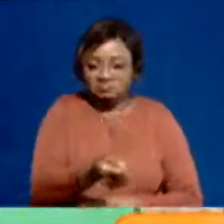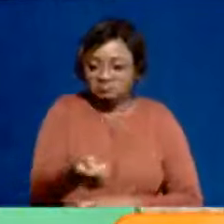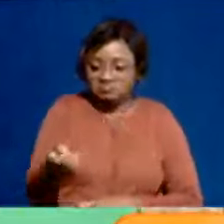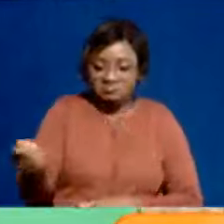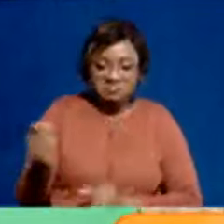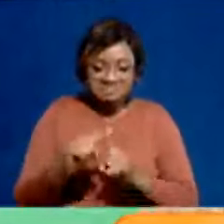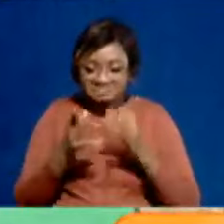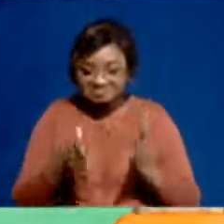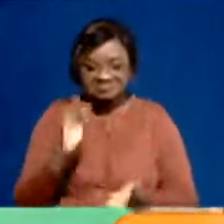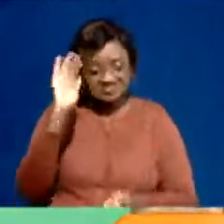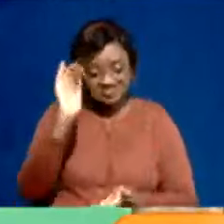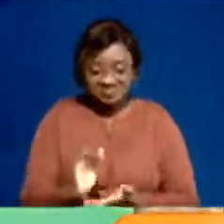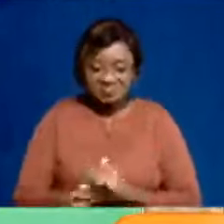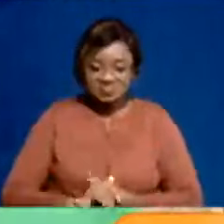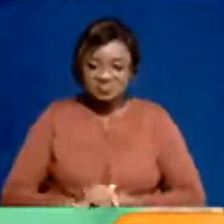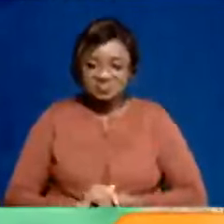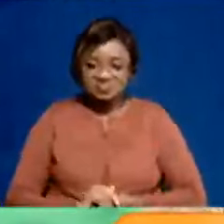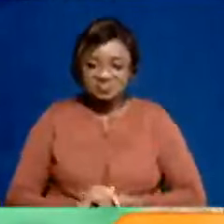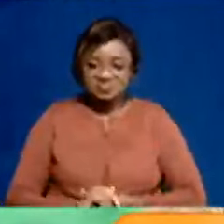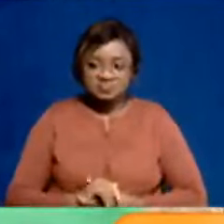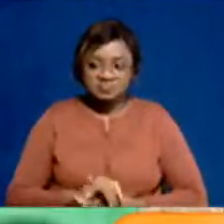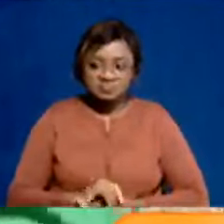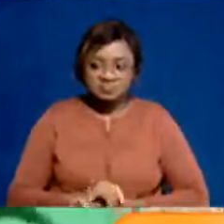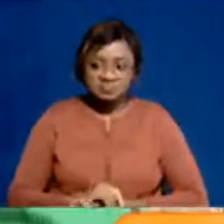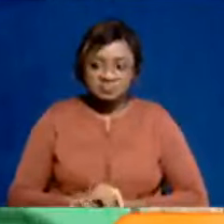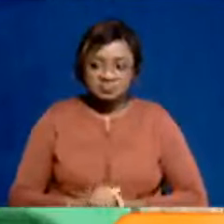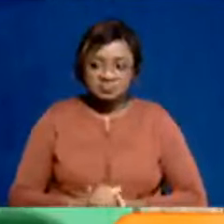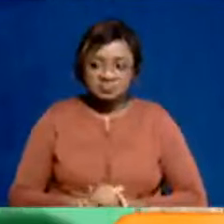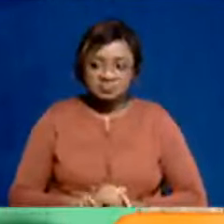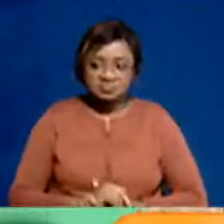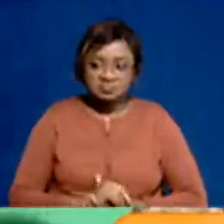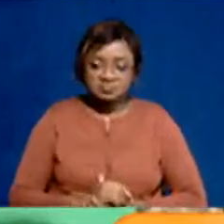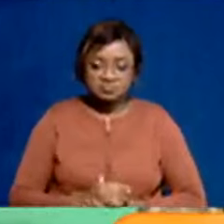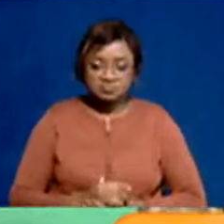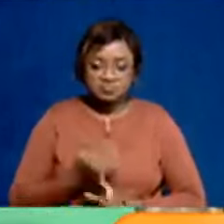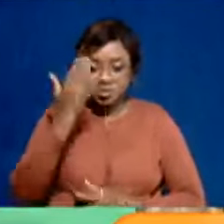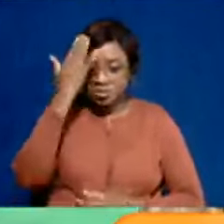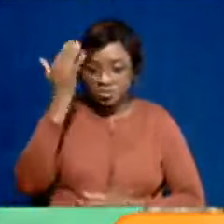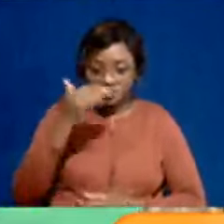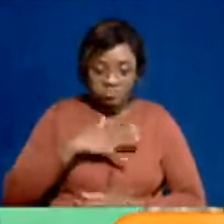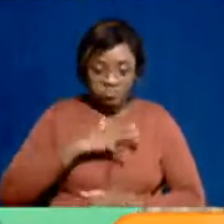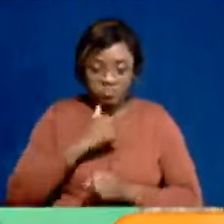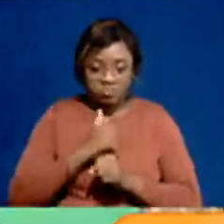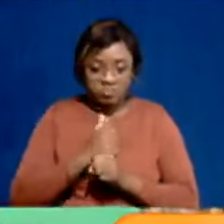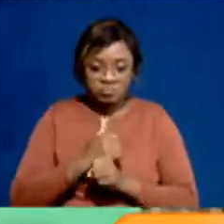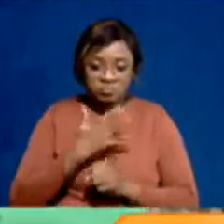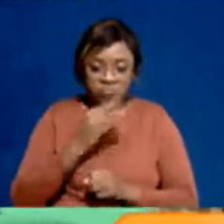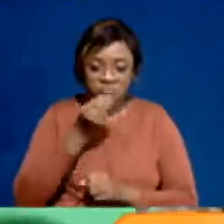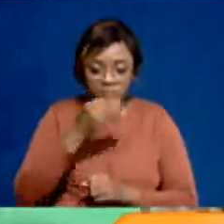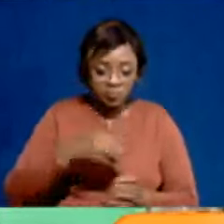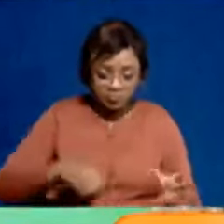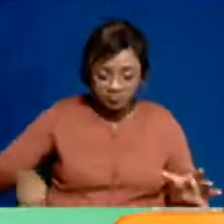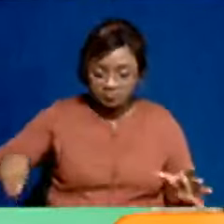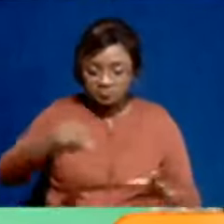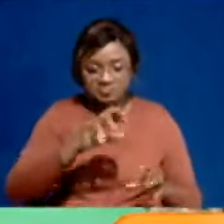kwa shamba yako lazima uwalipe. So kwetu ufanyikazi imepungua, sababu kazi yetu ni kuweka chakula na